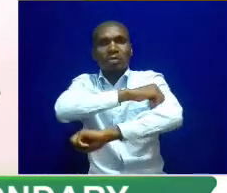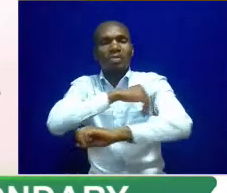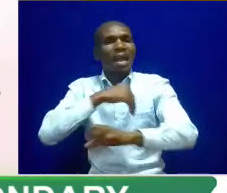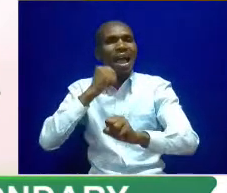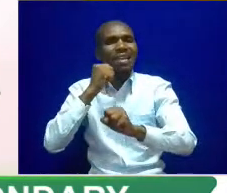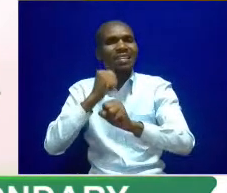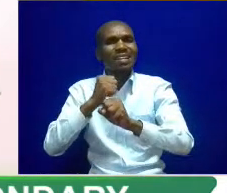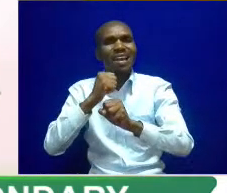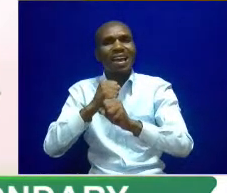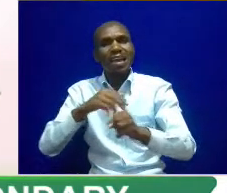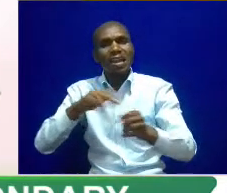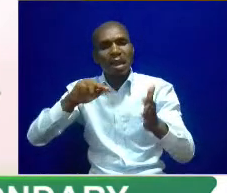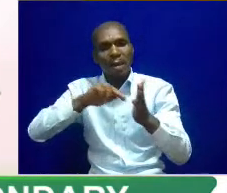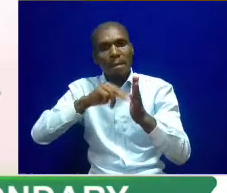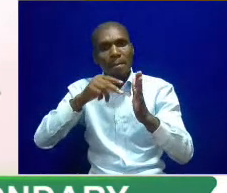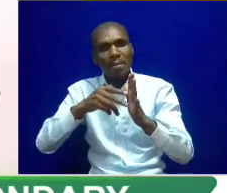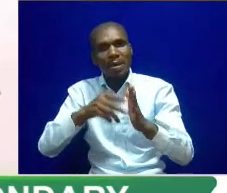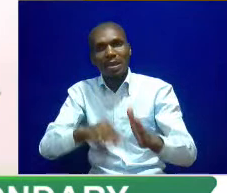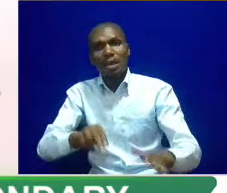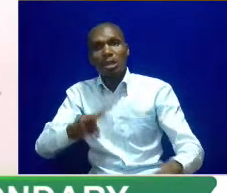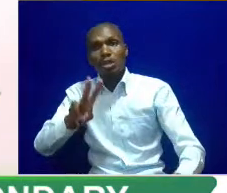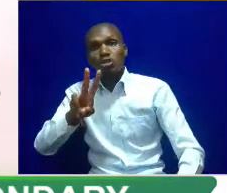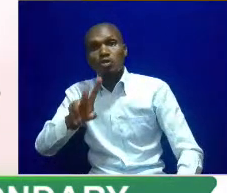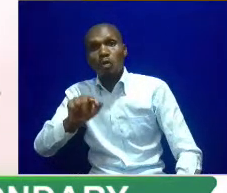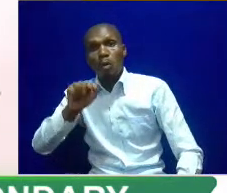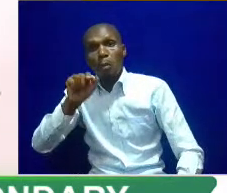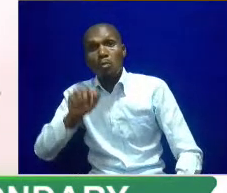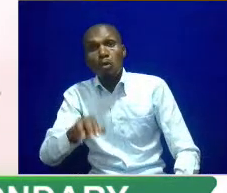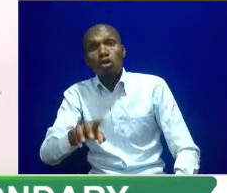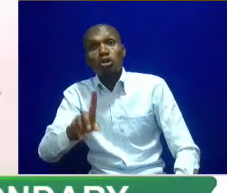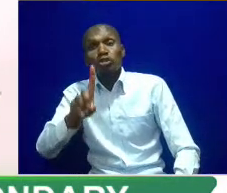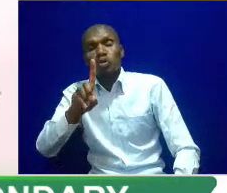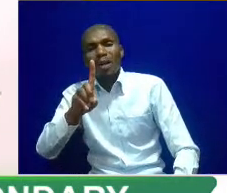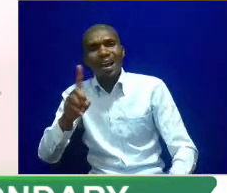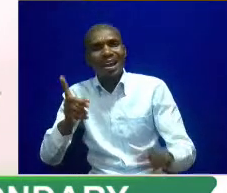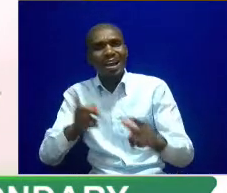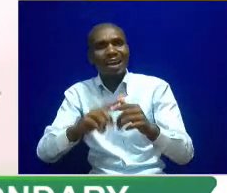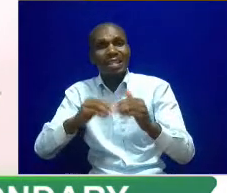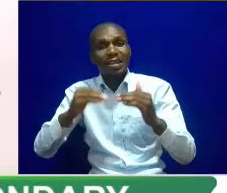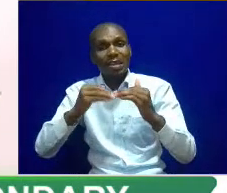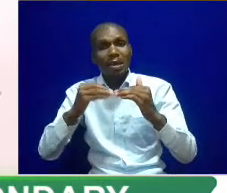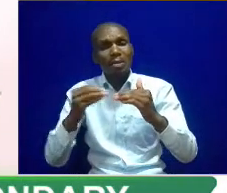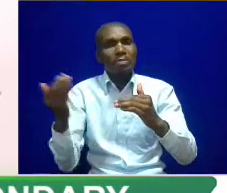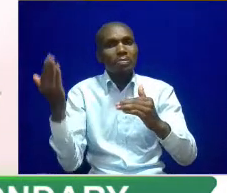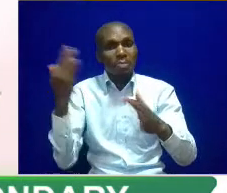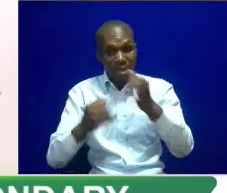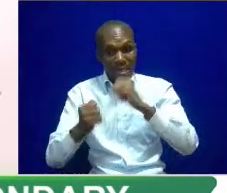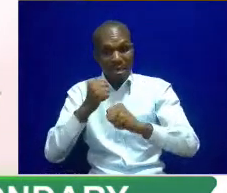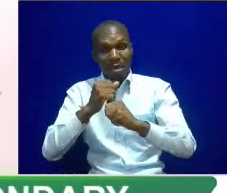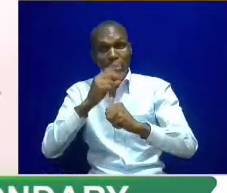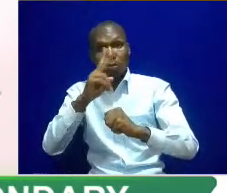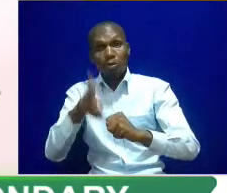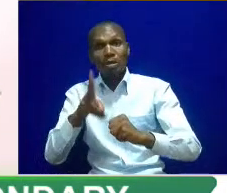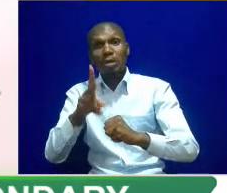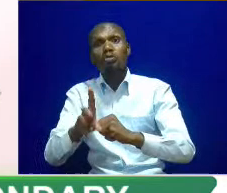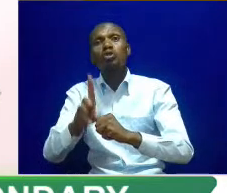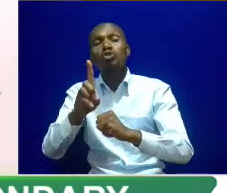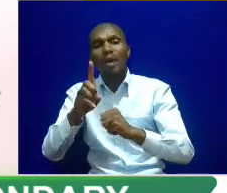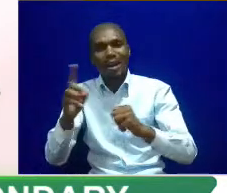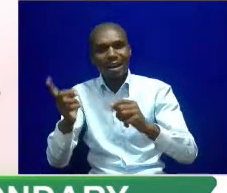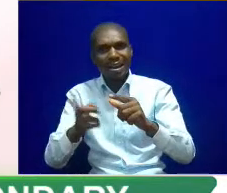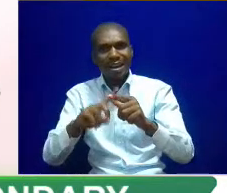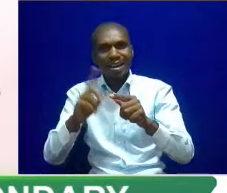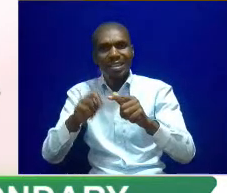yabage konyora a mini grade ya 2.1 ge korengani gwanu mwako heta mwaka bochiri bubere na 20 noyo mo